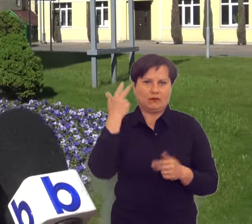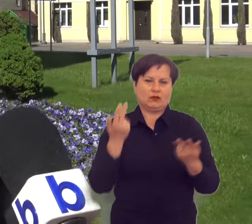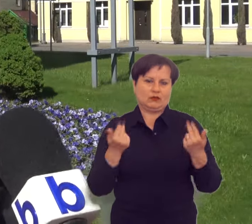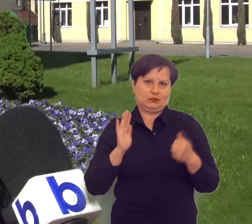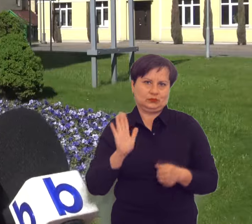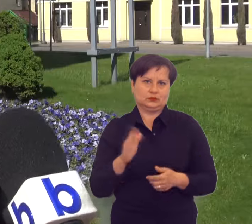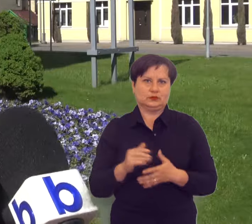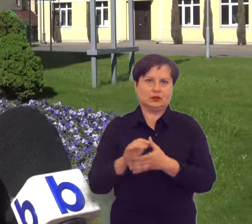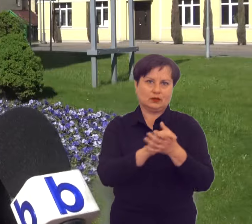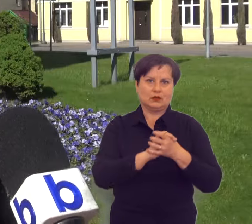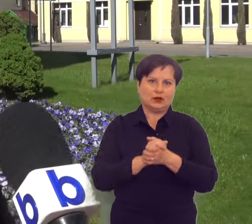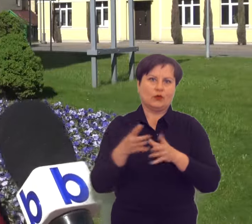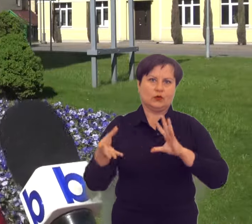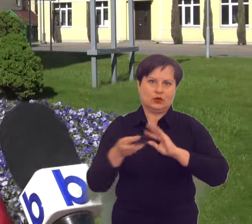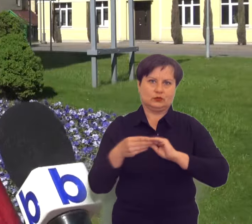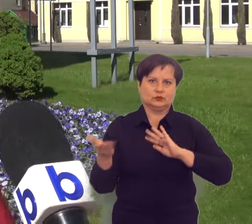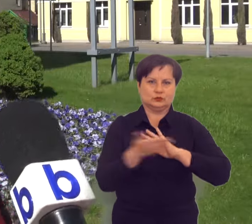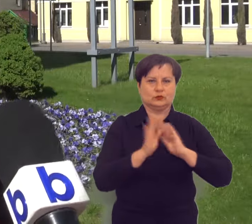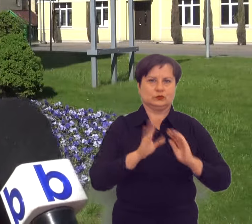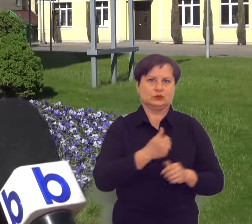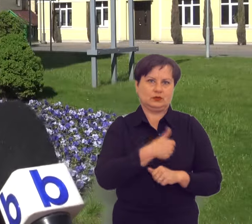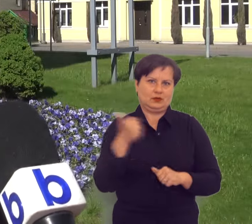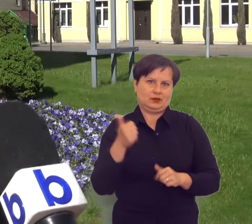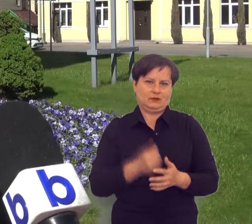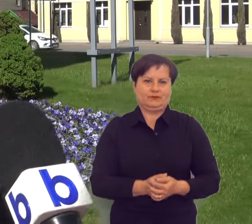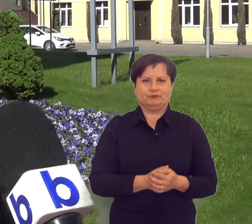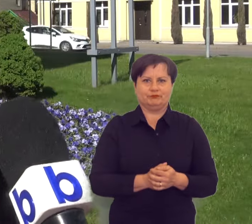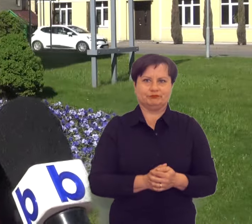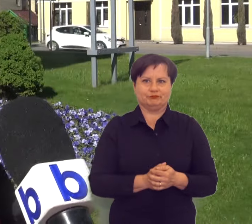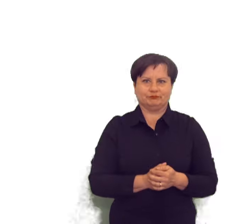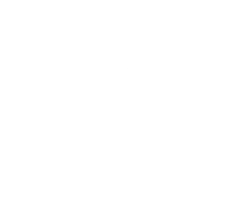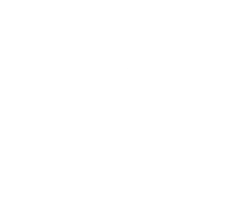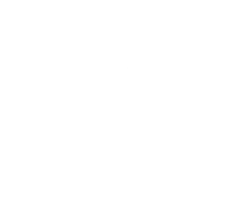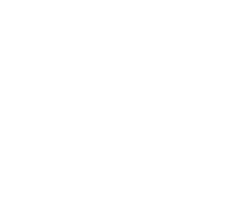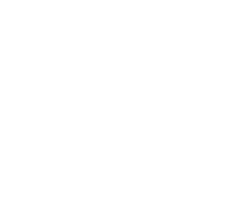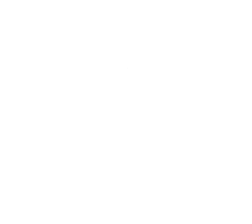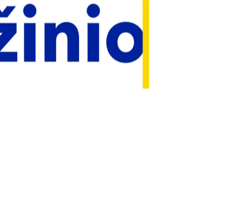pat šį sezoną bus draugiškai, kartu visi nušienausim ir viskas bus gerai.